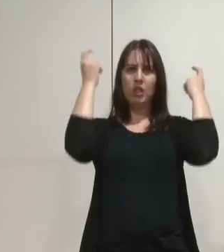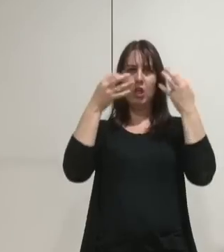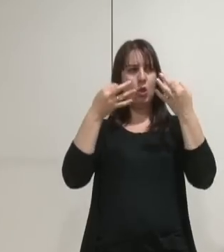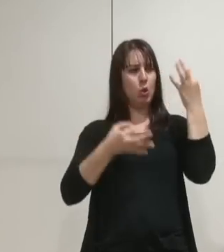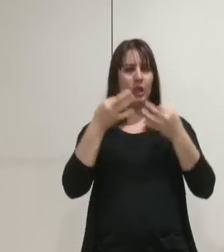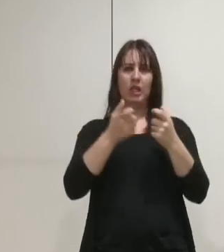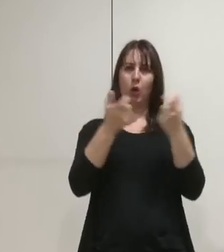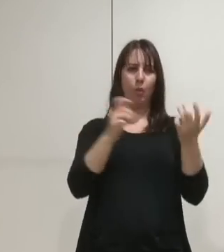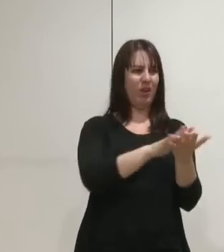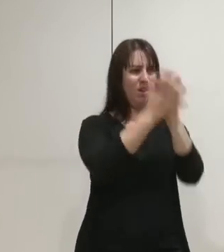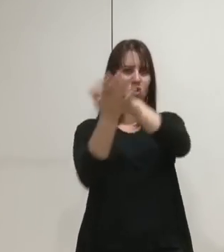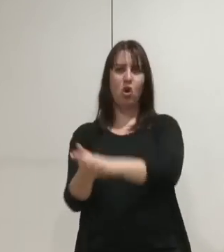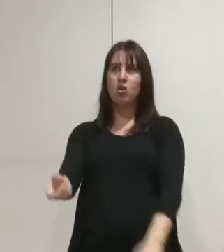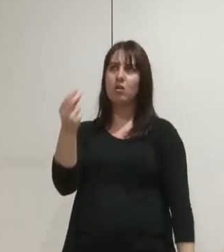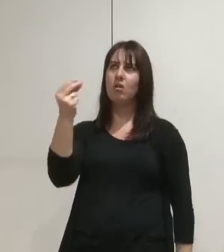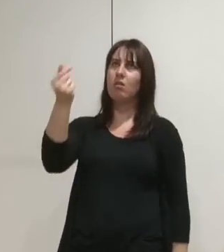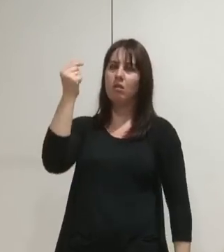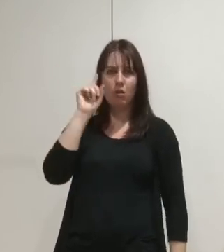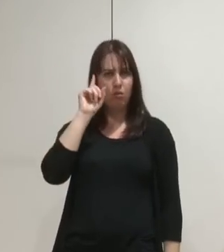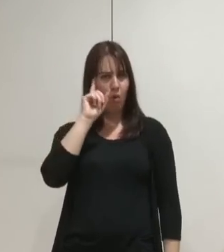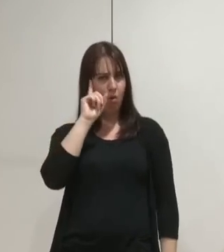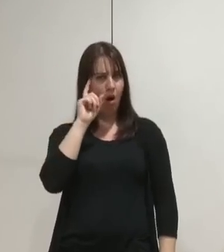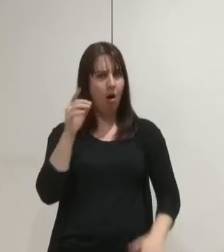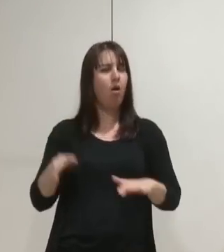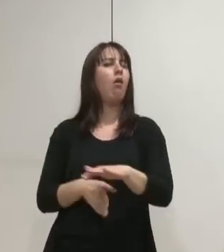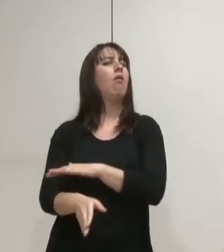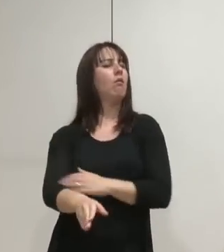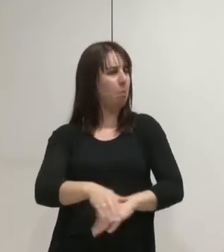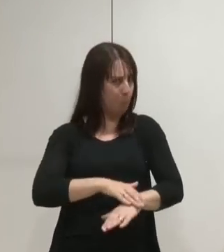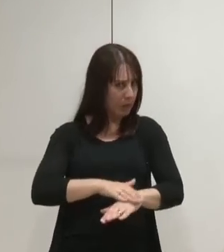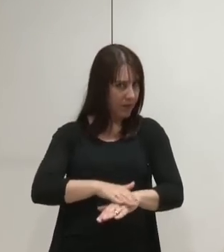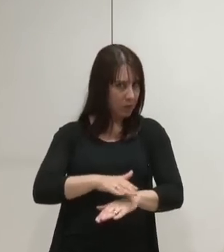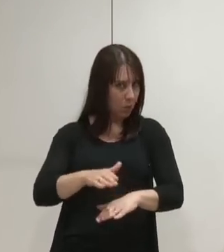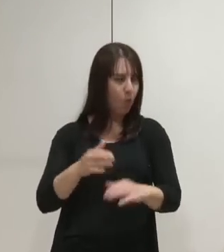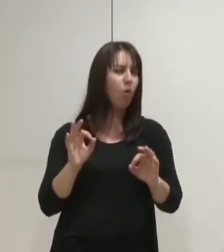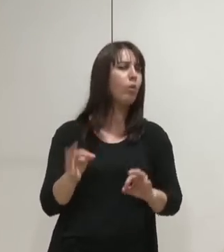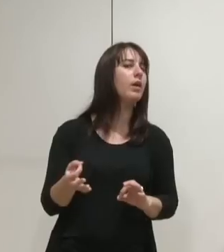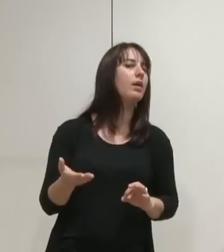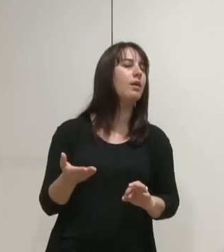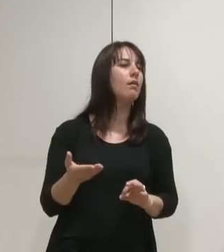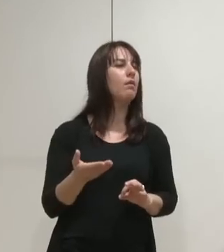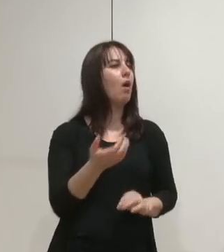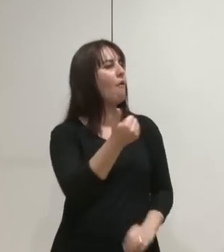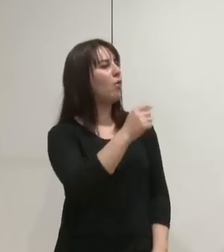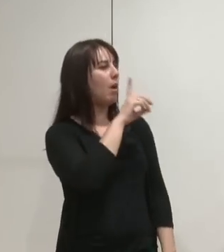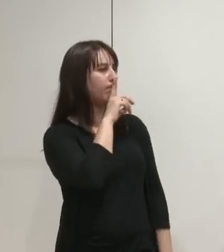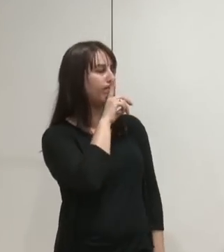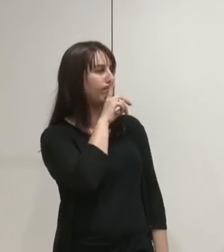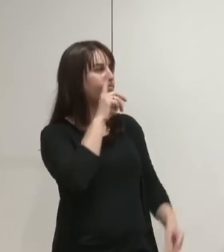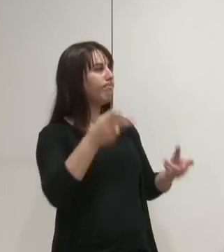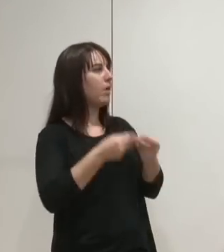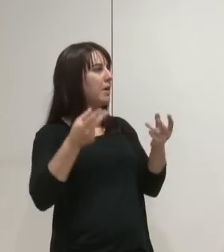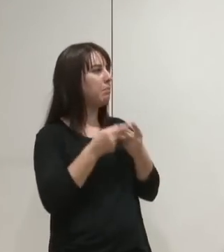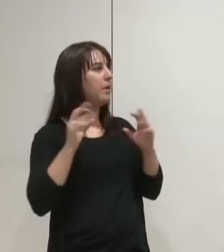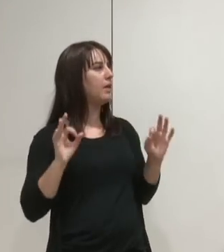société comme ça il y a bien une motivation alors puisque vous ne l'avez pas donné cette motivation